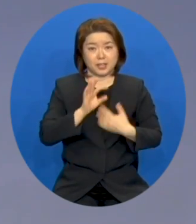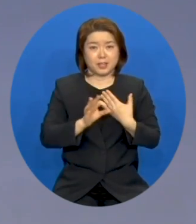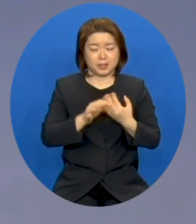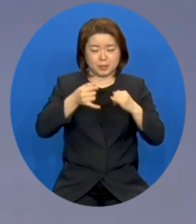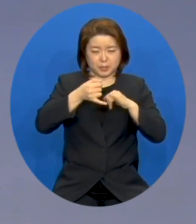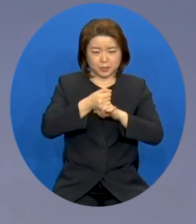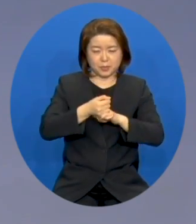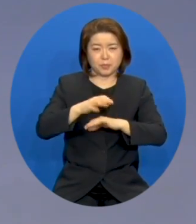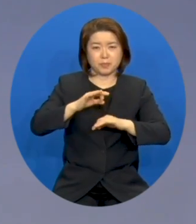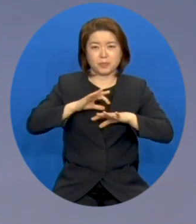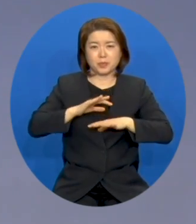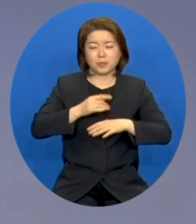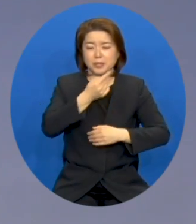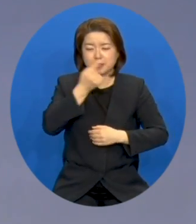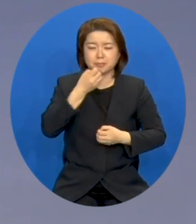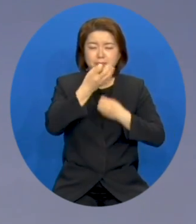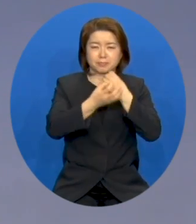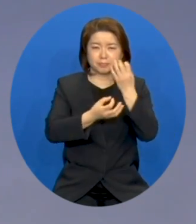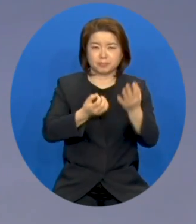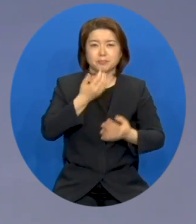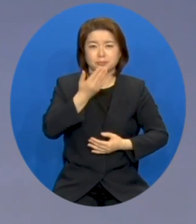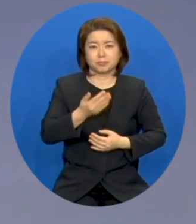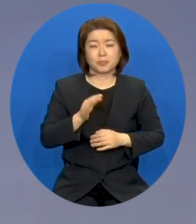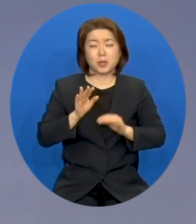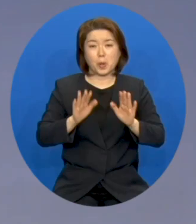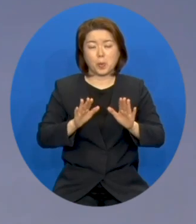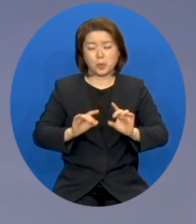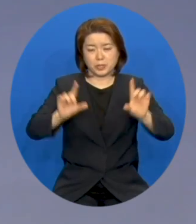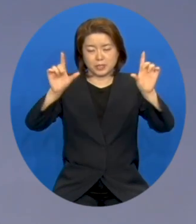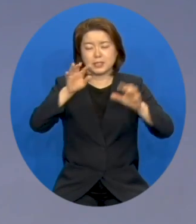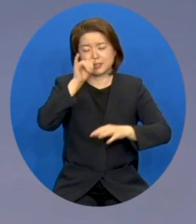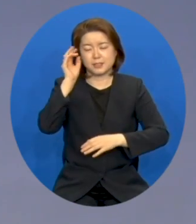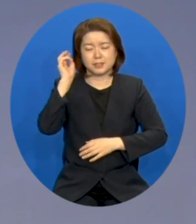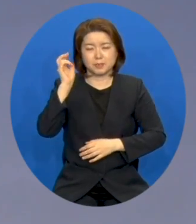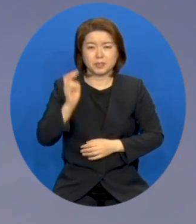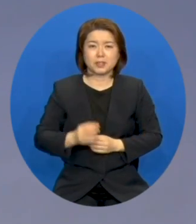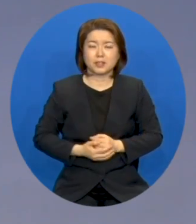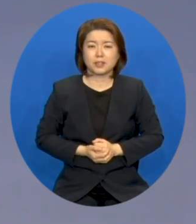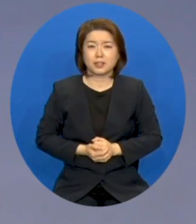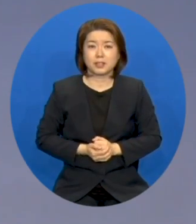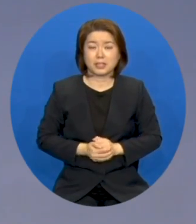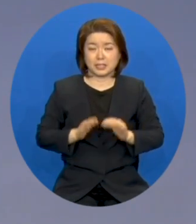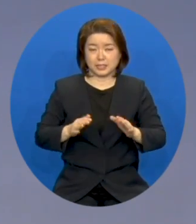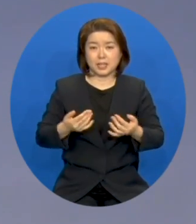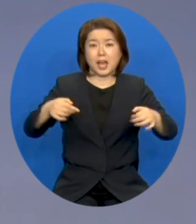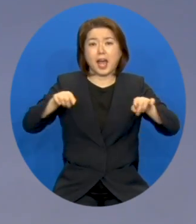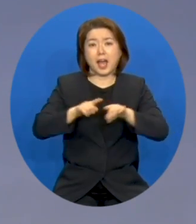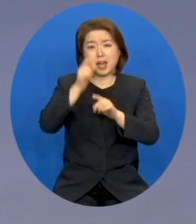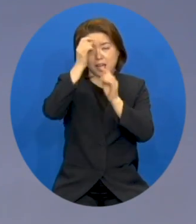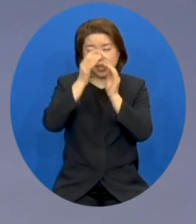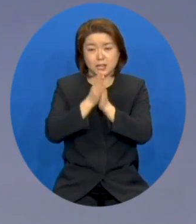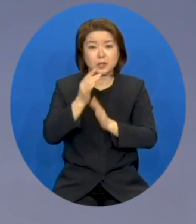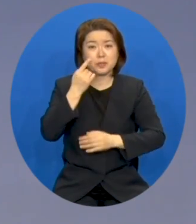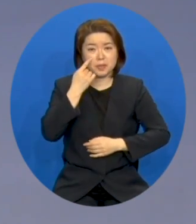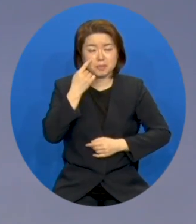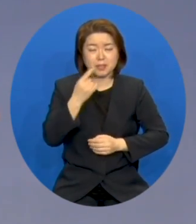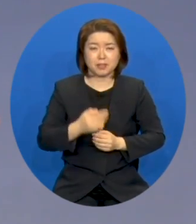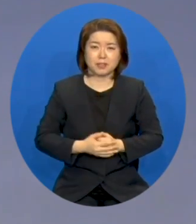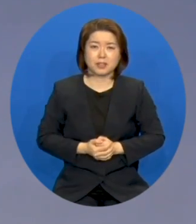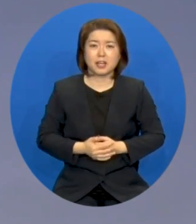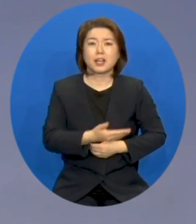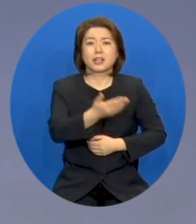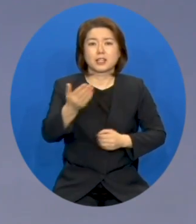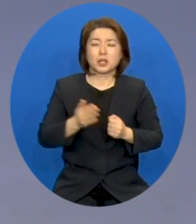반드시 놀라운 간증이 올 한 해 있게 됩니다. 이제 우리 같이 기도하겠습니다.